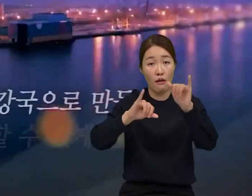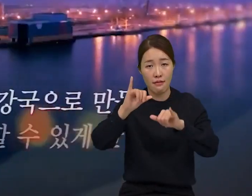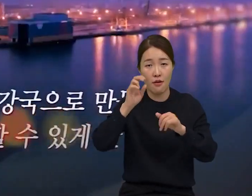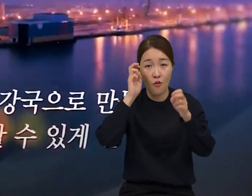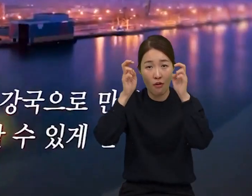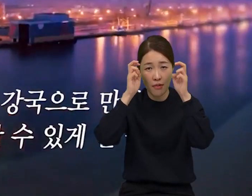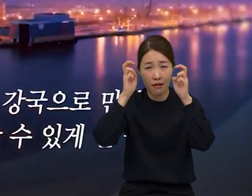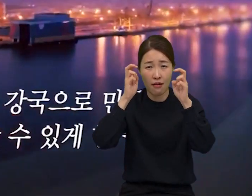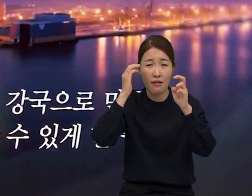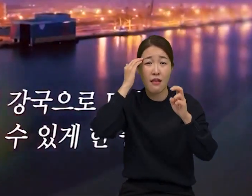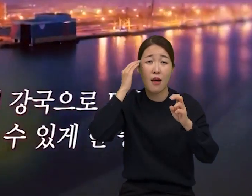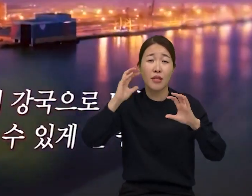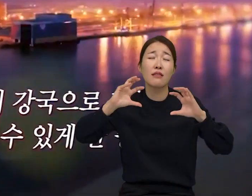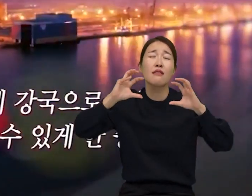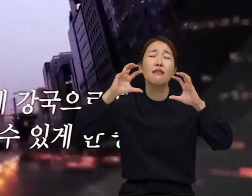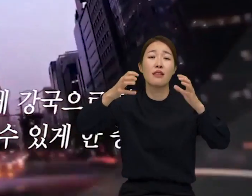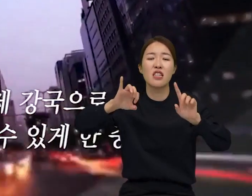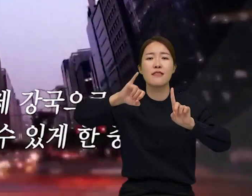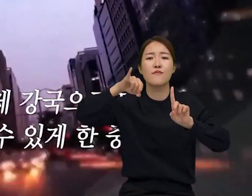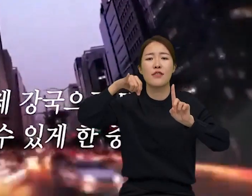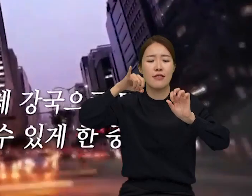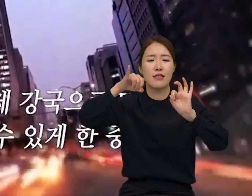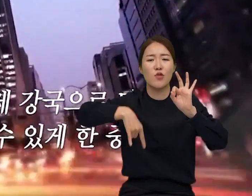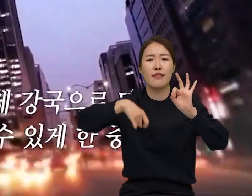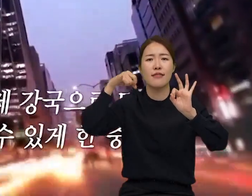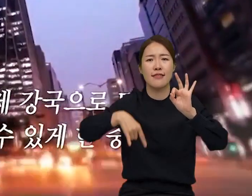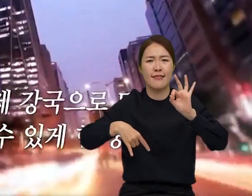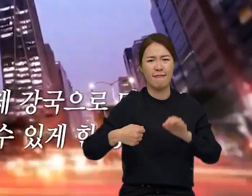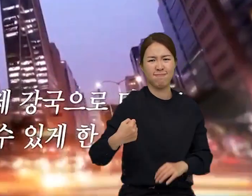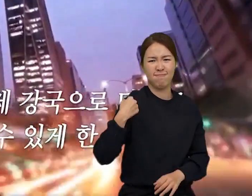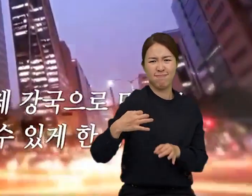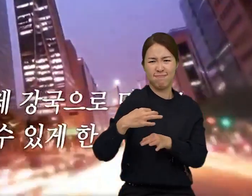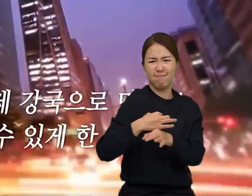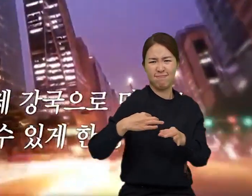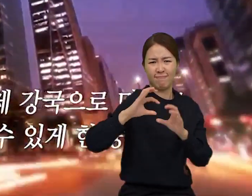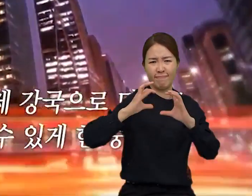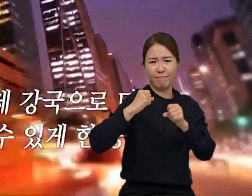중화학 공업화는 대한민국을 세계 10위권의 경제